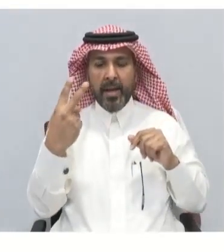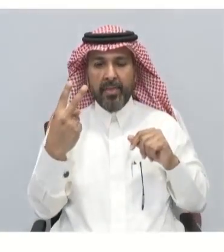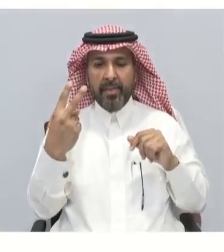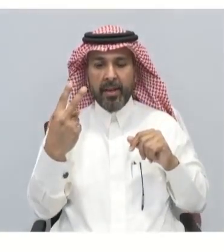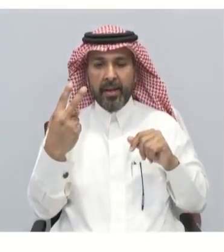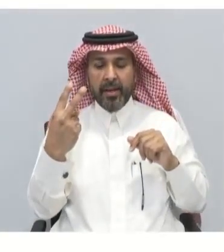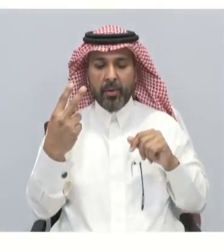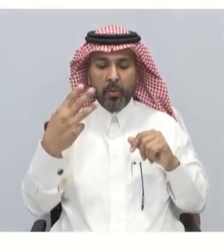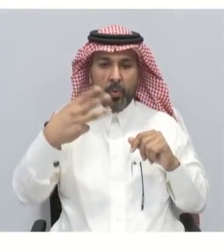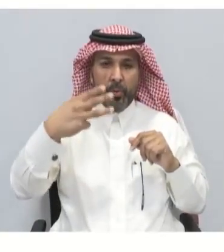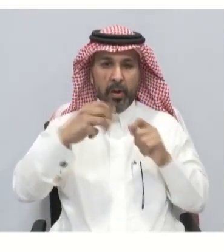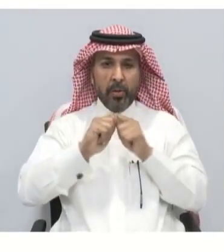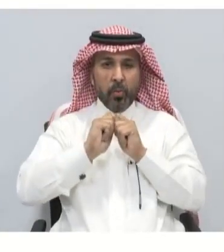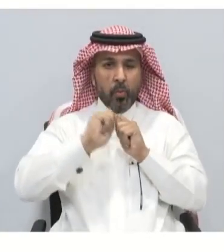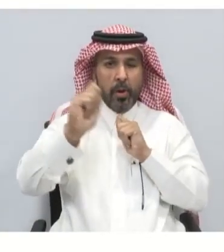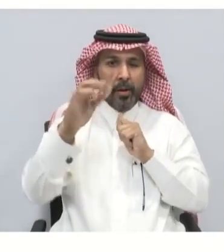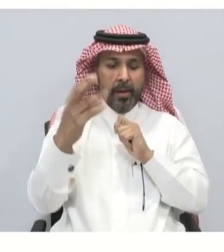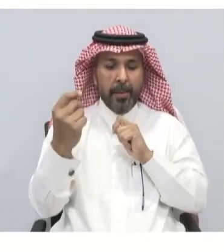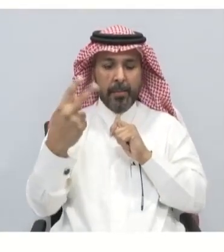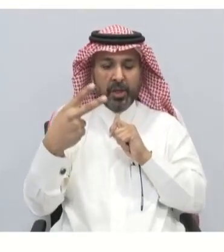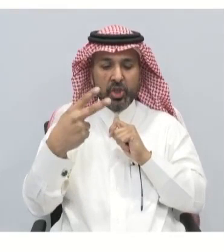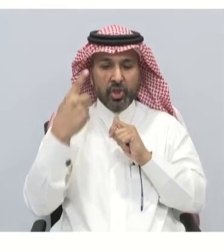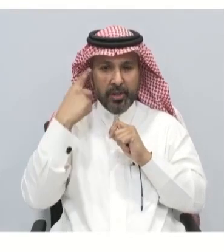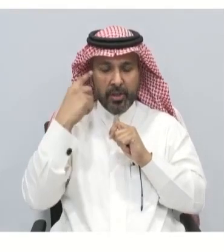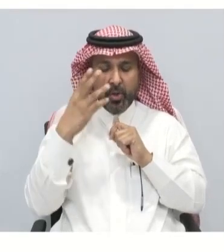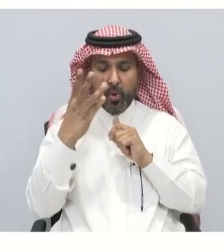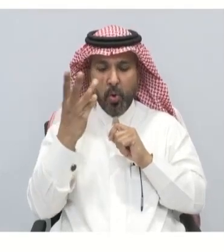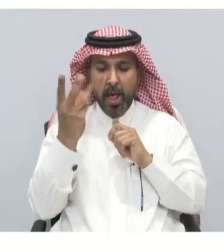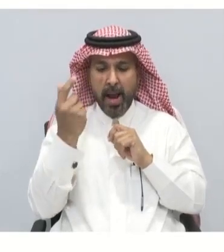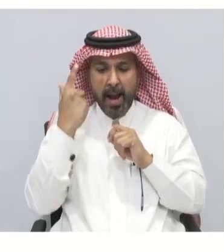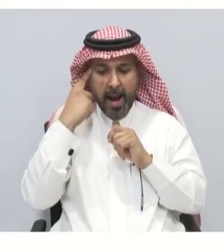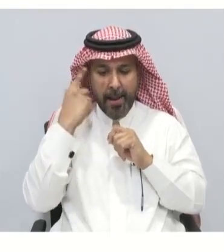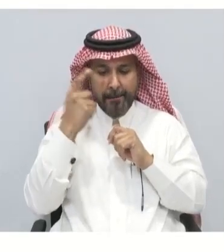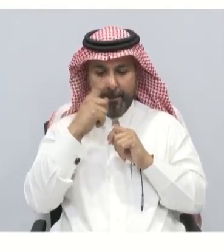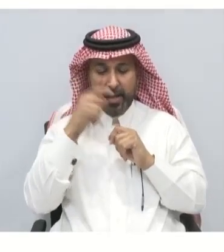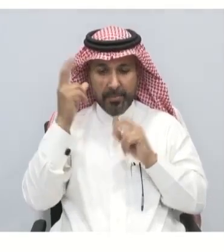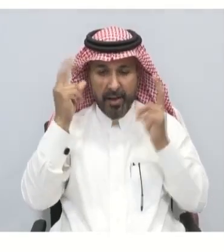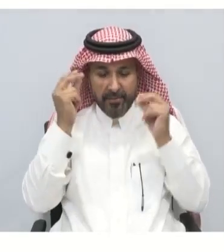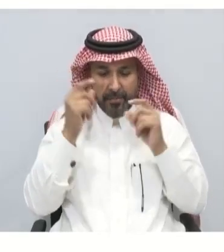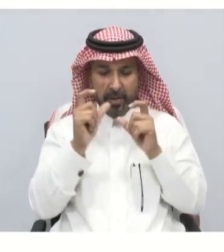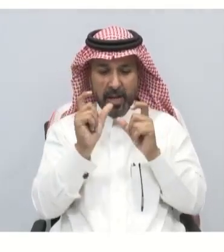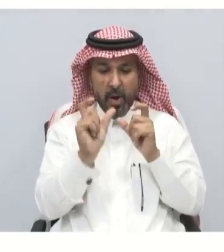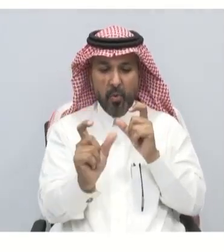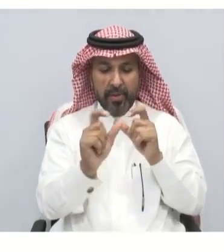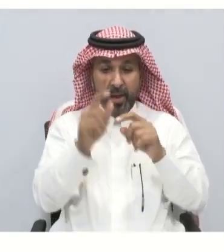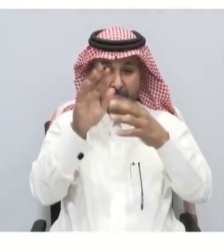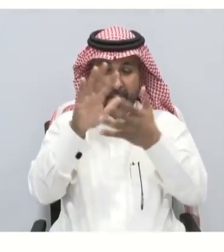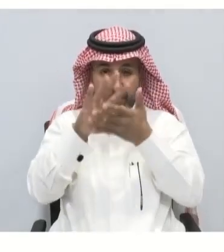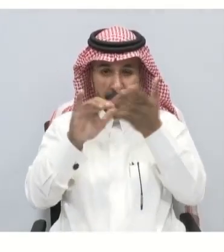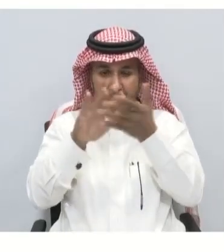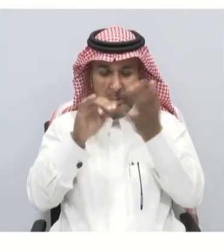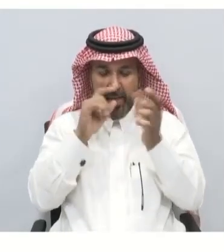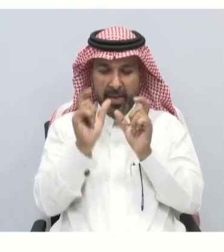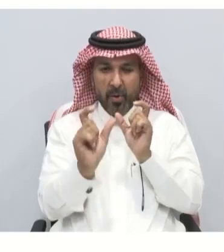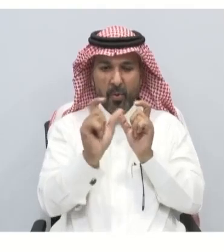20 طبعا اول شيء افهم طول ضلع البلاطه الواحده واح قدم ويحيط بحوض سباحه طوله سبعه